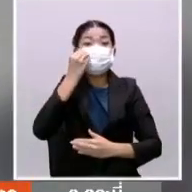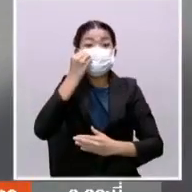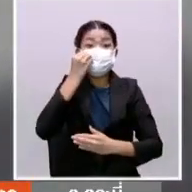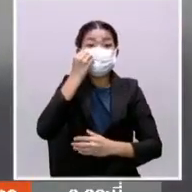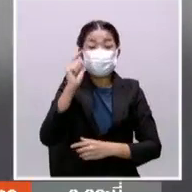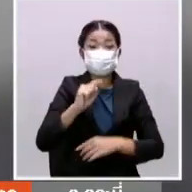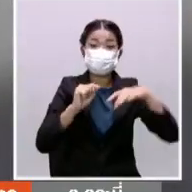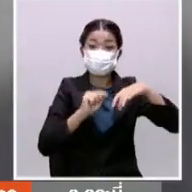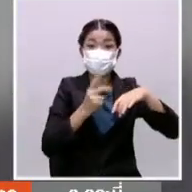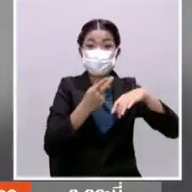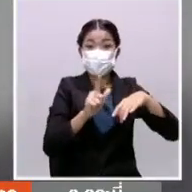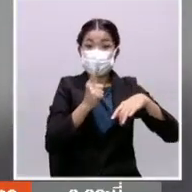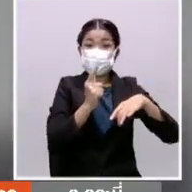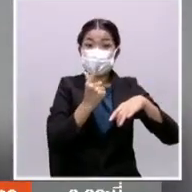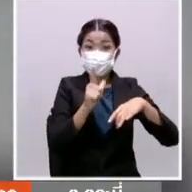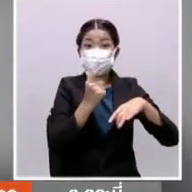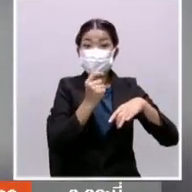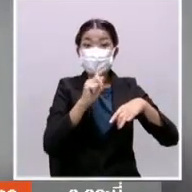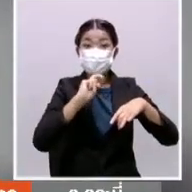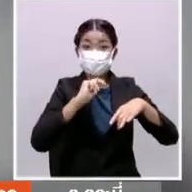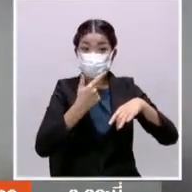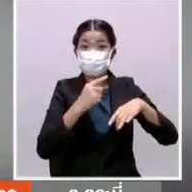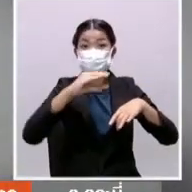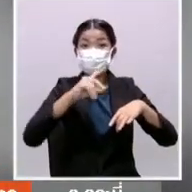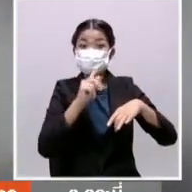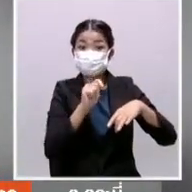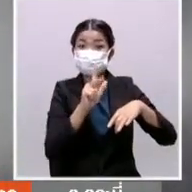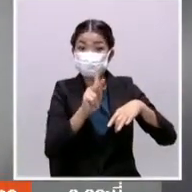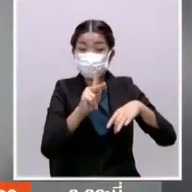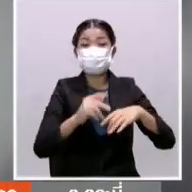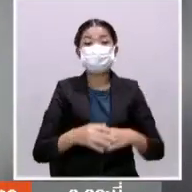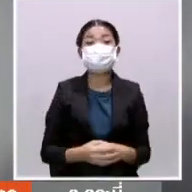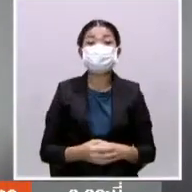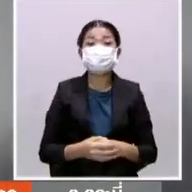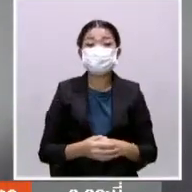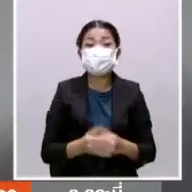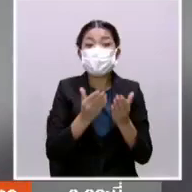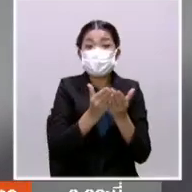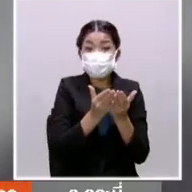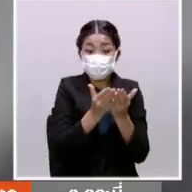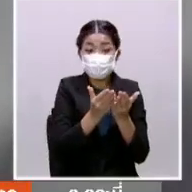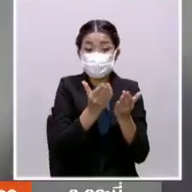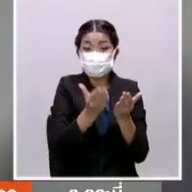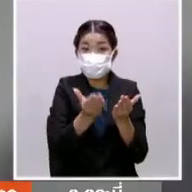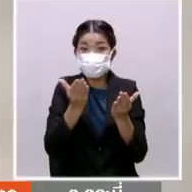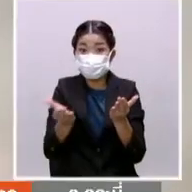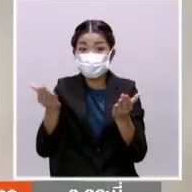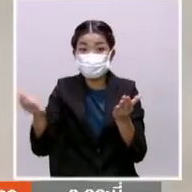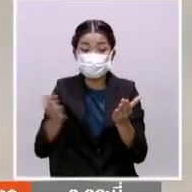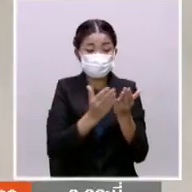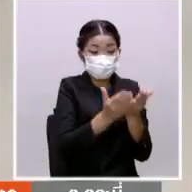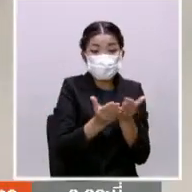ตาใหญ่อำเภอเกาะลันตาจังหวัดกระบี่ครับความแรงของคลื่นเนี่ยซัดเรือที่จอดอยู่ริมชายหาดและที่ลอยลำอ